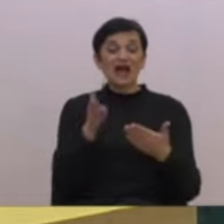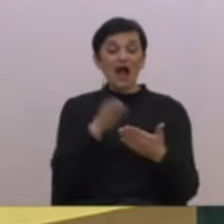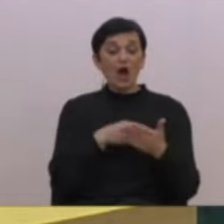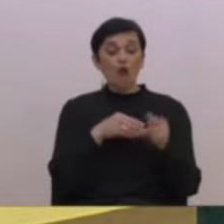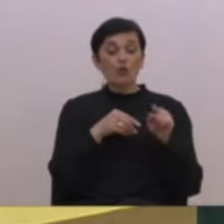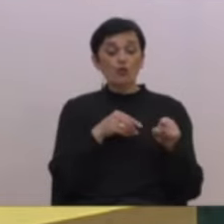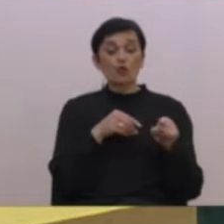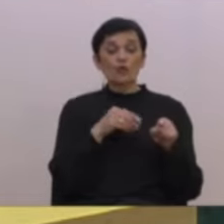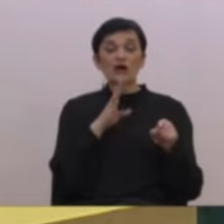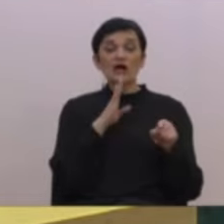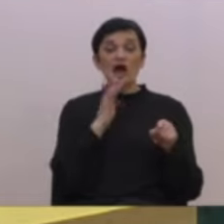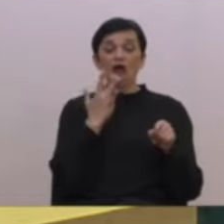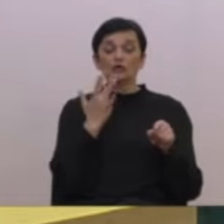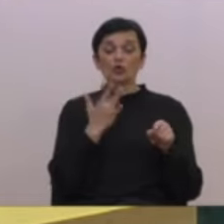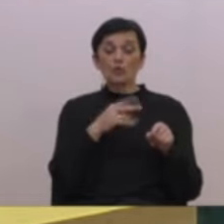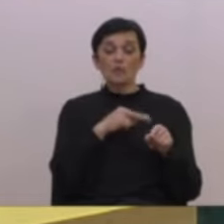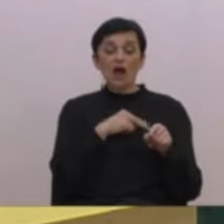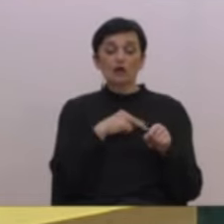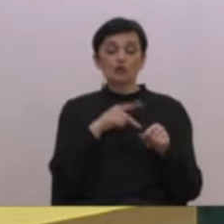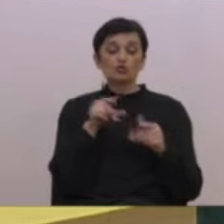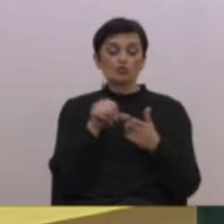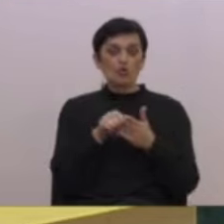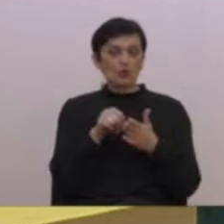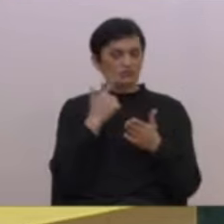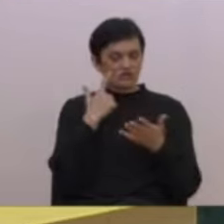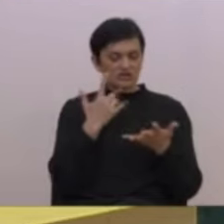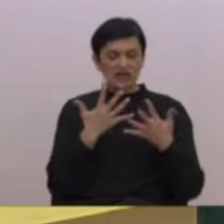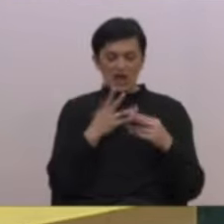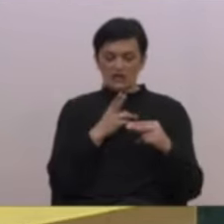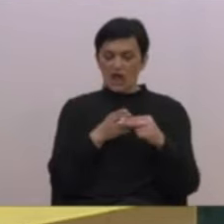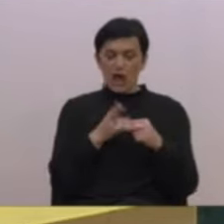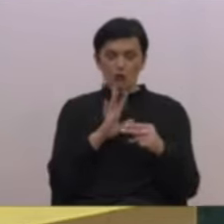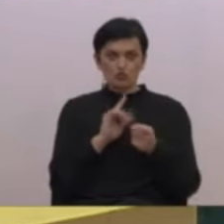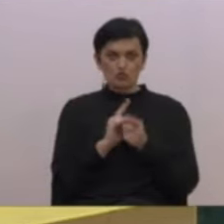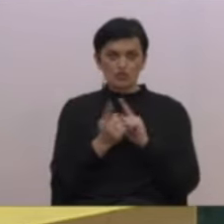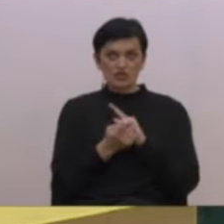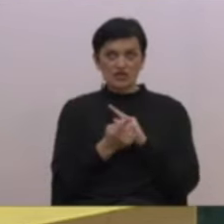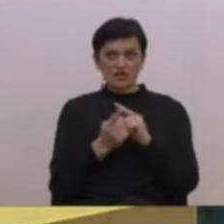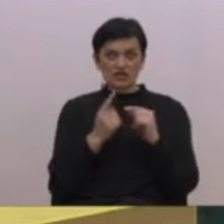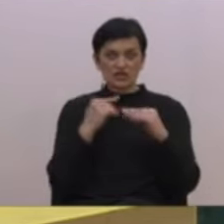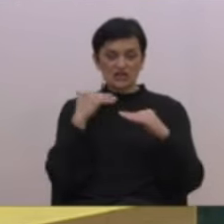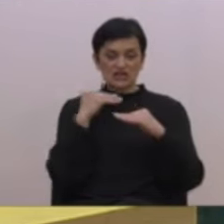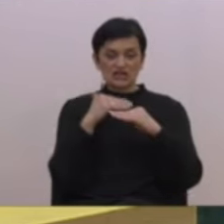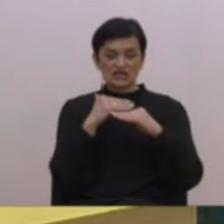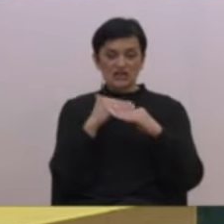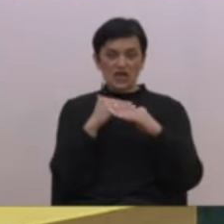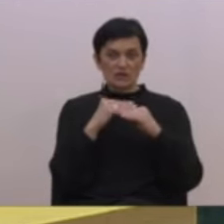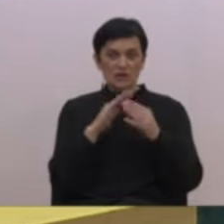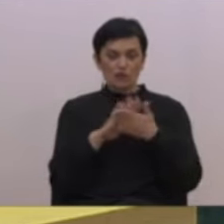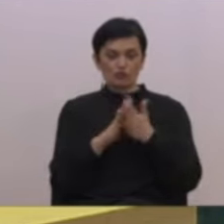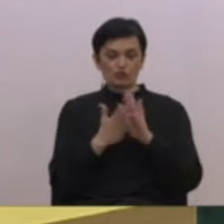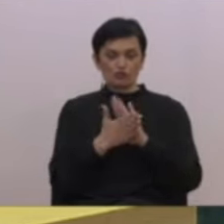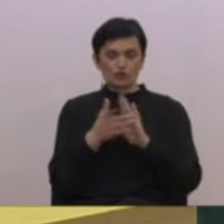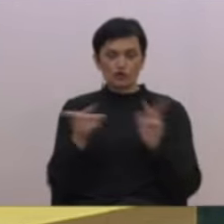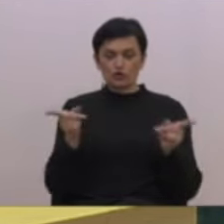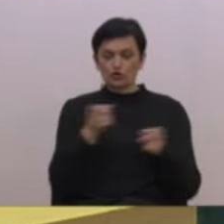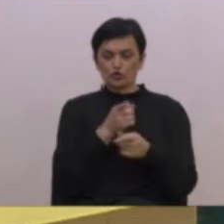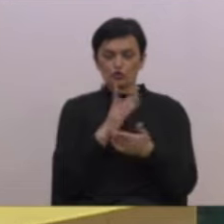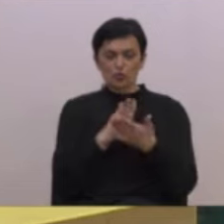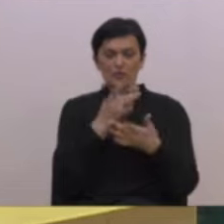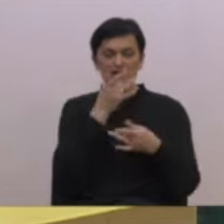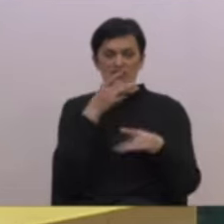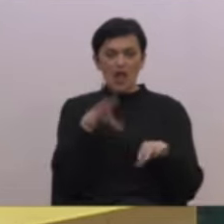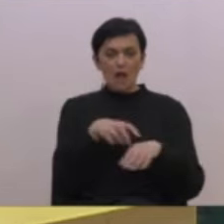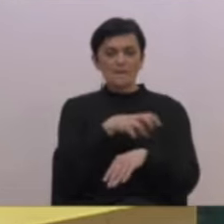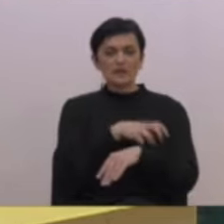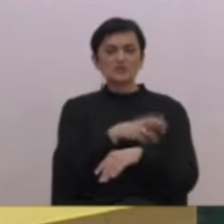kalta politica și ta, mușot, parlament și moațelevas, hadi arușli, sugoșle mușli, pili, kitana barpiro, bepșia, da, nebismir partia, șeuzlia,